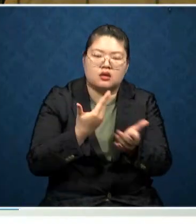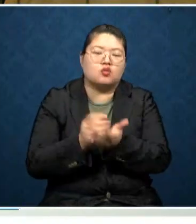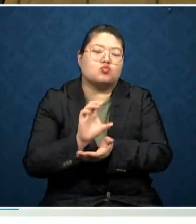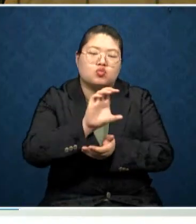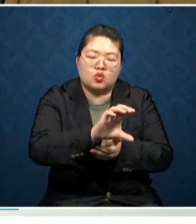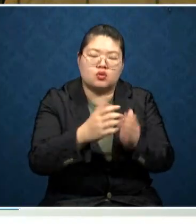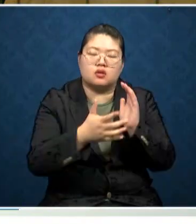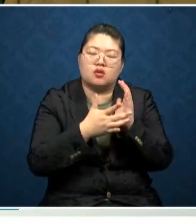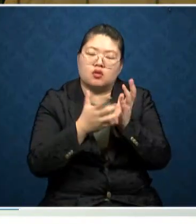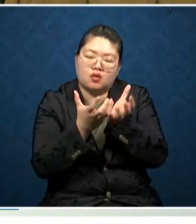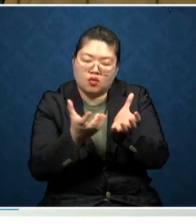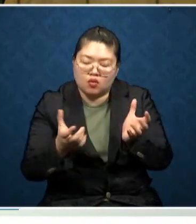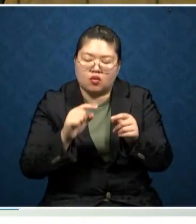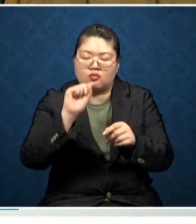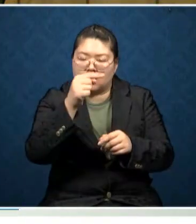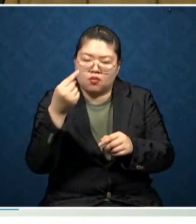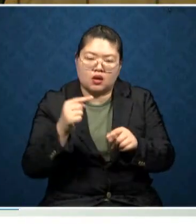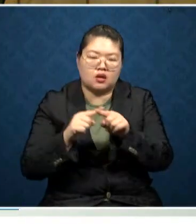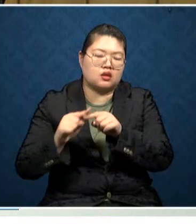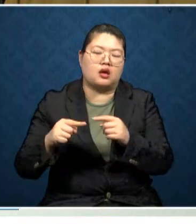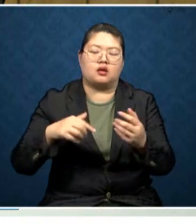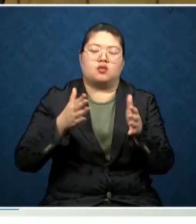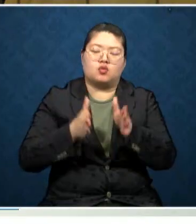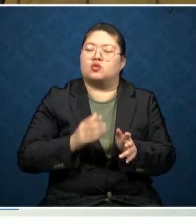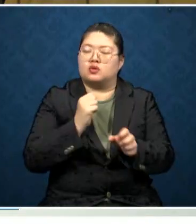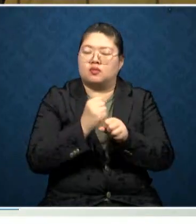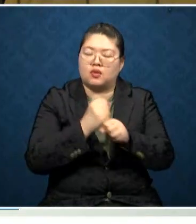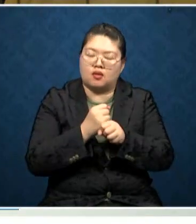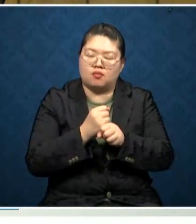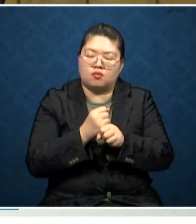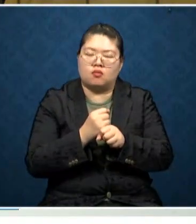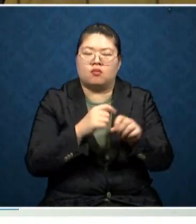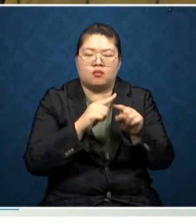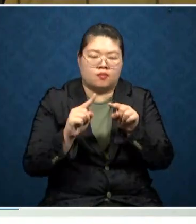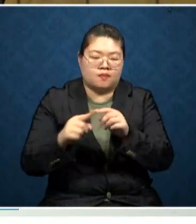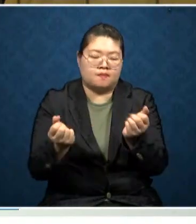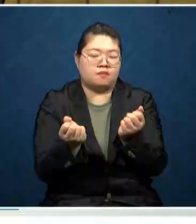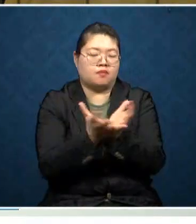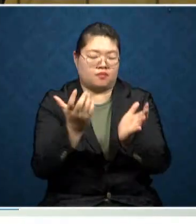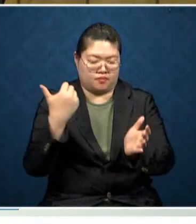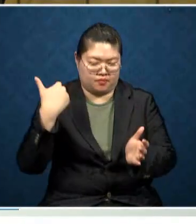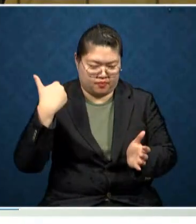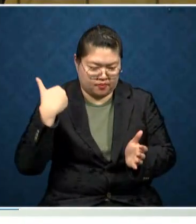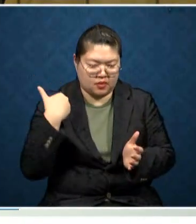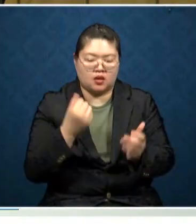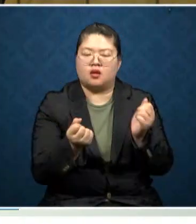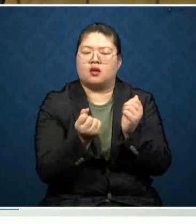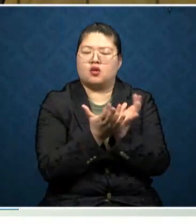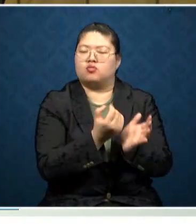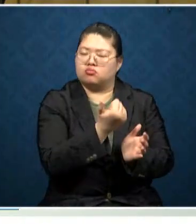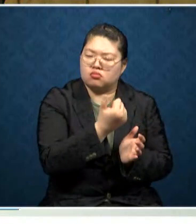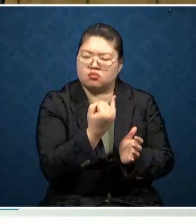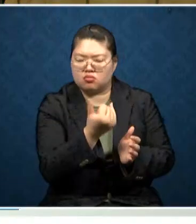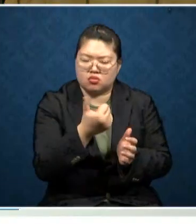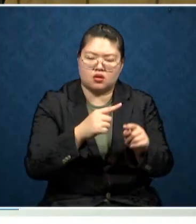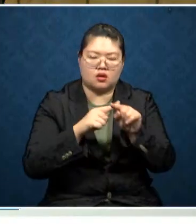เทคโนโลยีและนวัตกรรมด้านทรัพยากรมนุษย์และก่อให้เกิดผลกระทบทั้งเชิงบวกและเชิงลบ